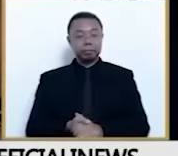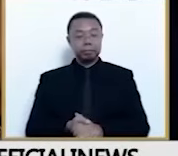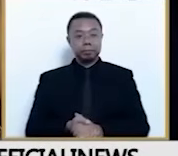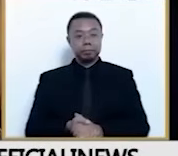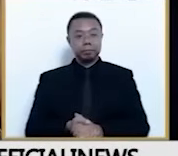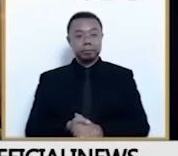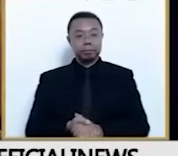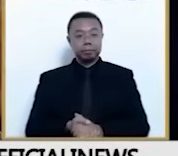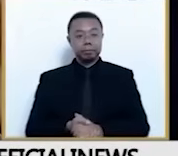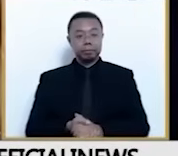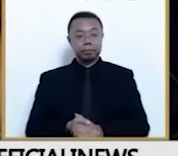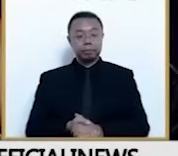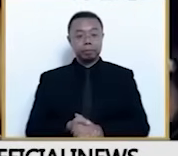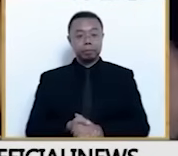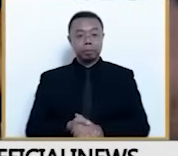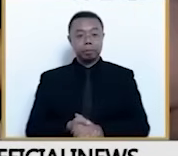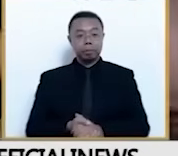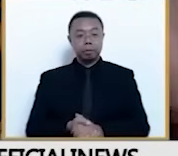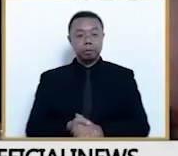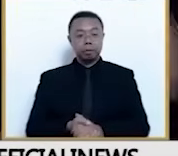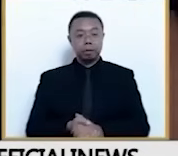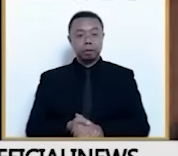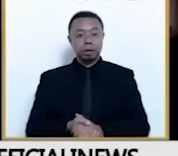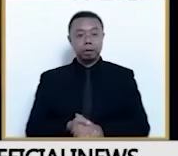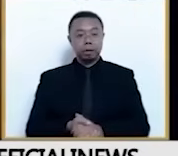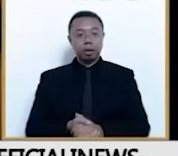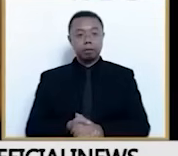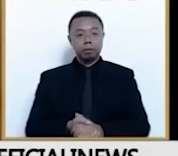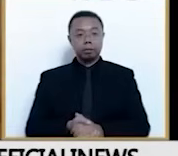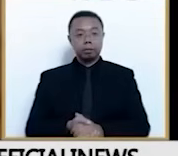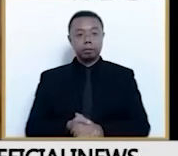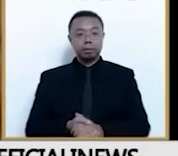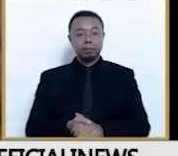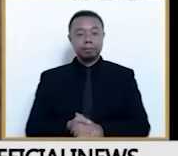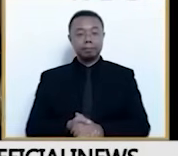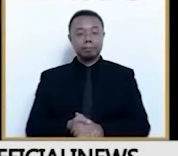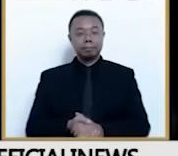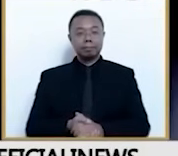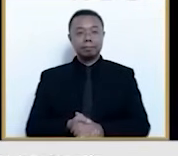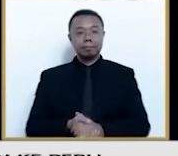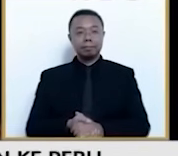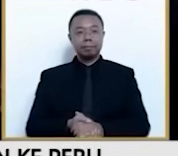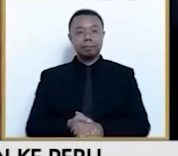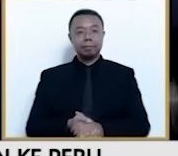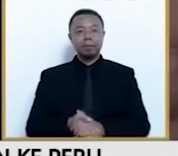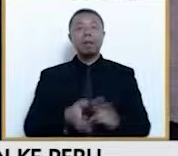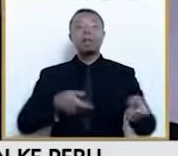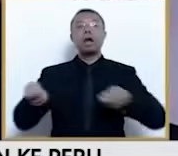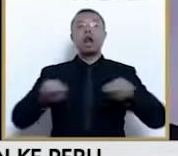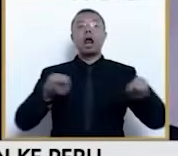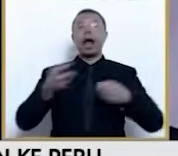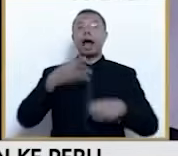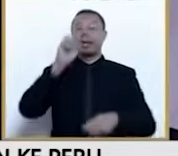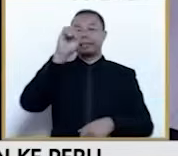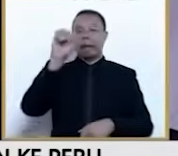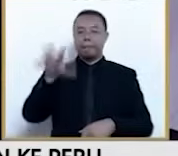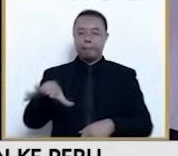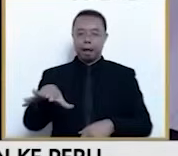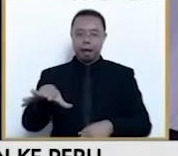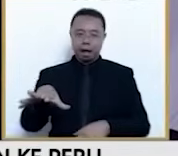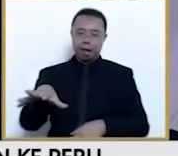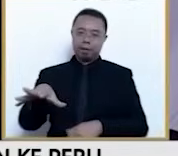Baik, Temanya